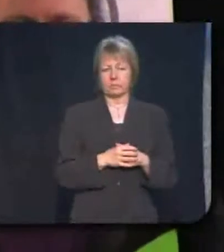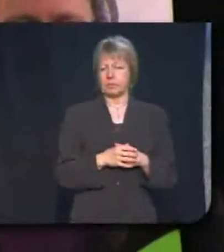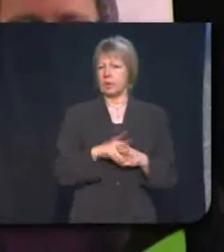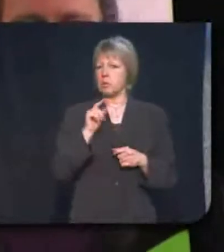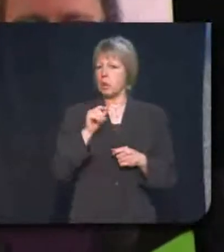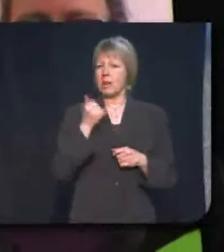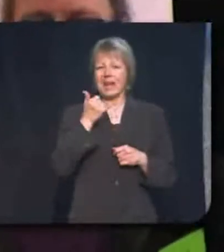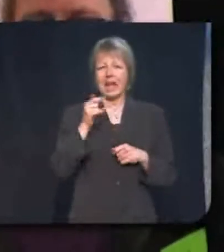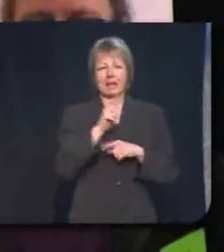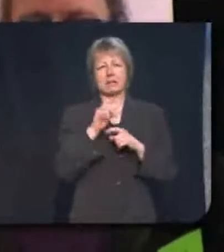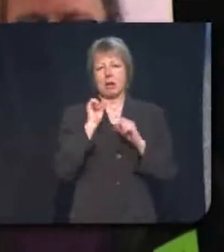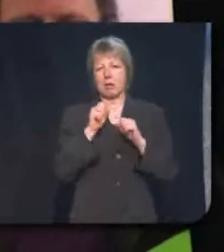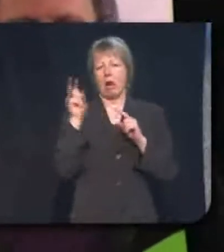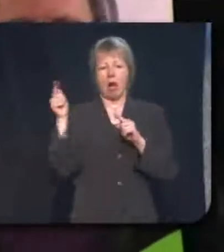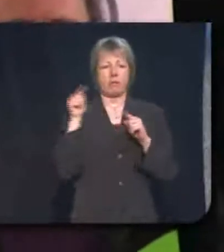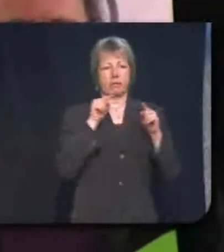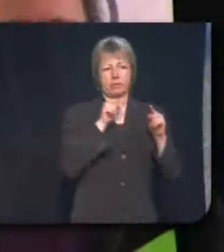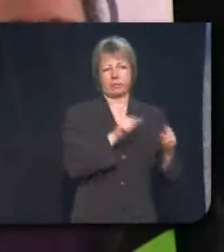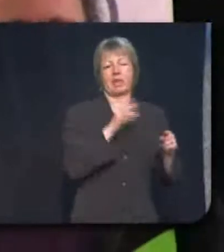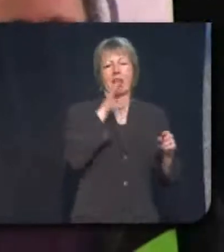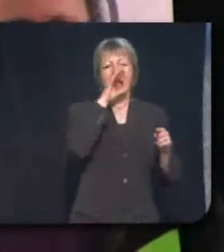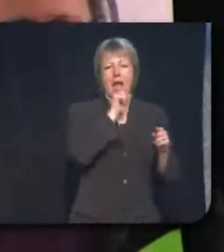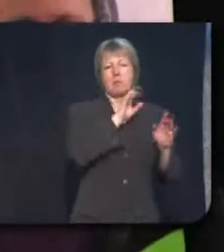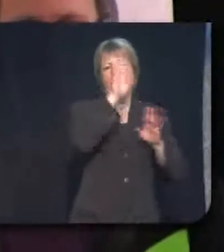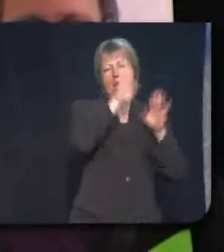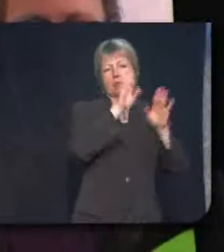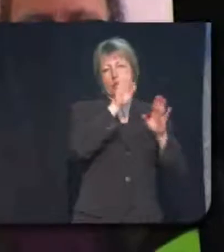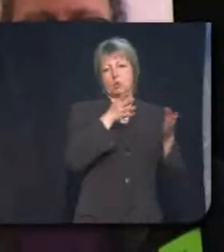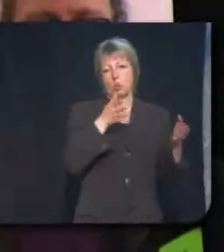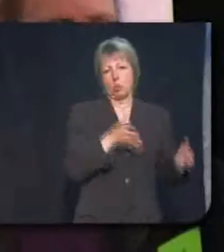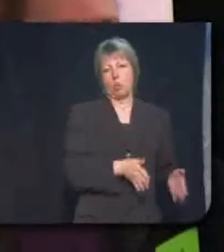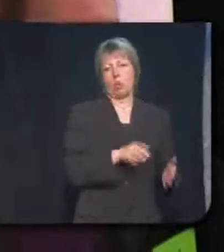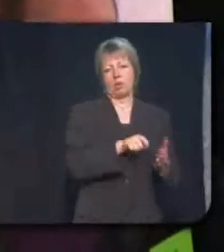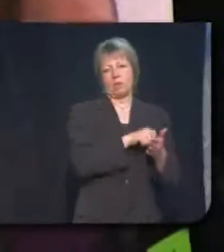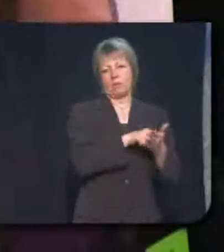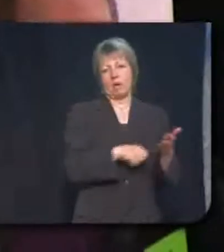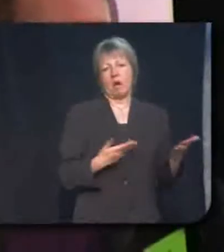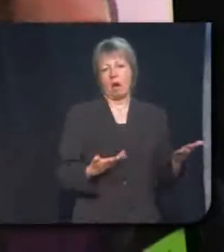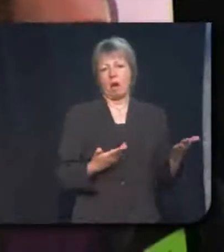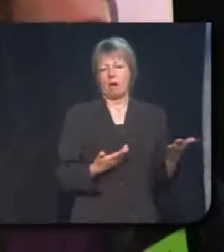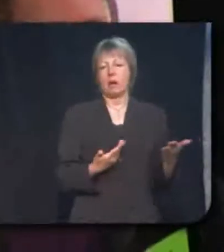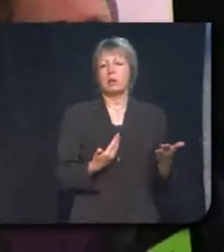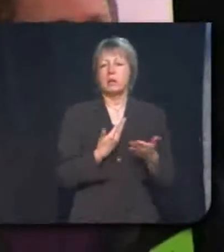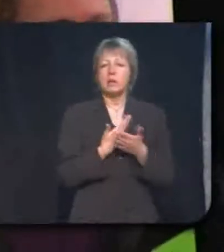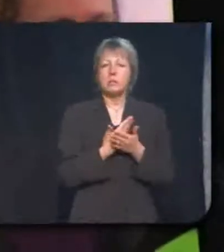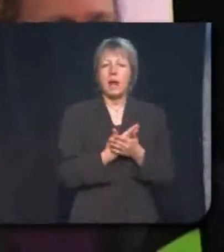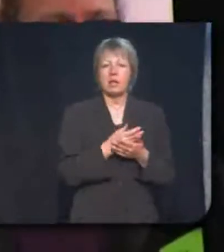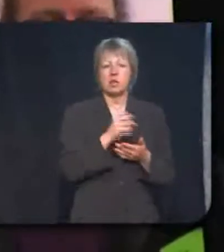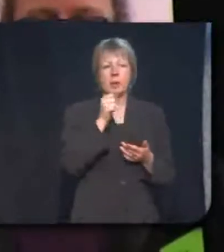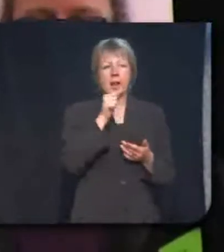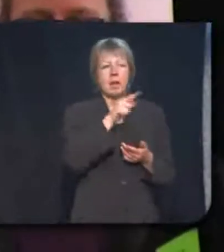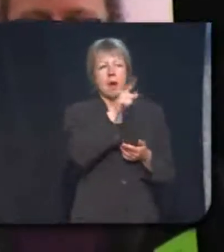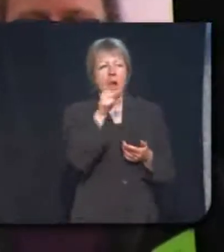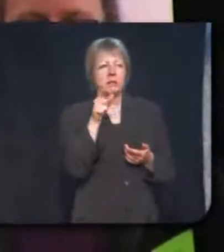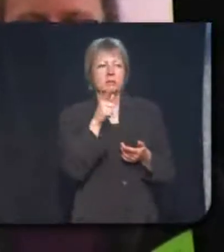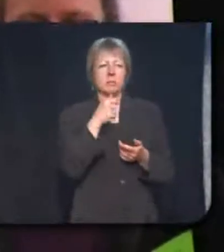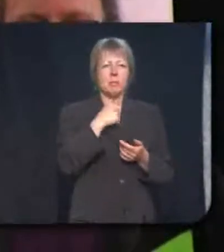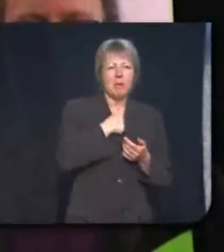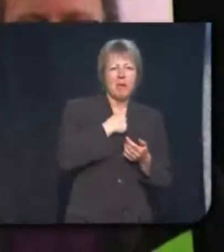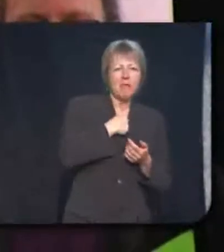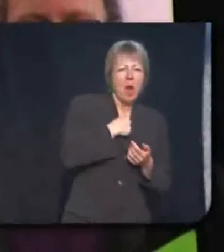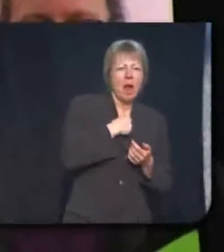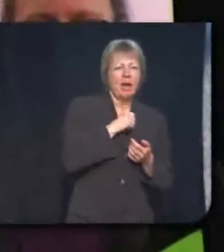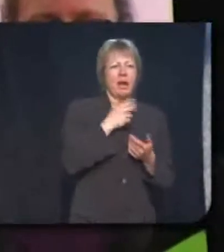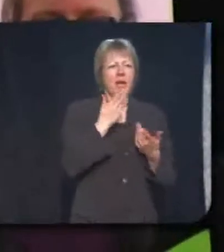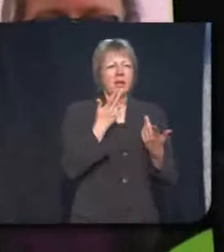Urne zurückgreifen aber wenn es ein Antrag gibt der so hohe Zustimmung erreicht und wo niemand befürchtet dass irgendetwas manipuliert werden wird könnte man das auch